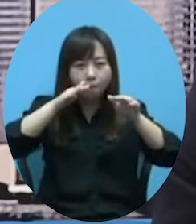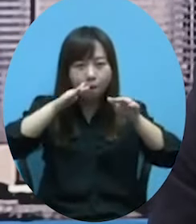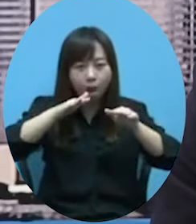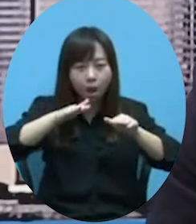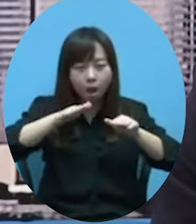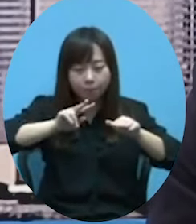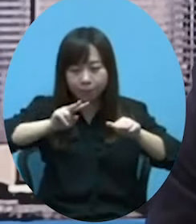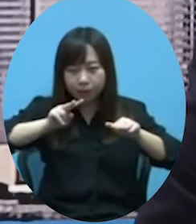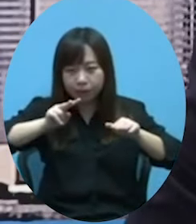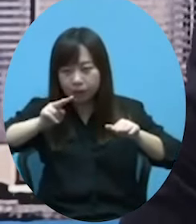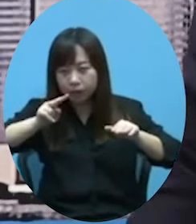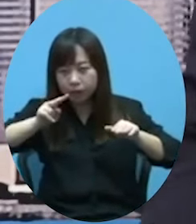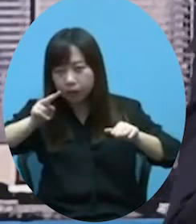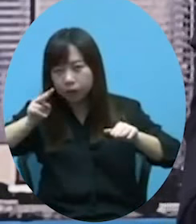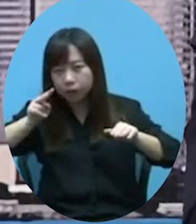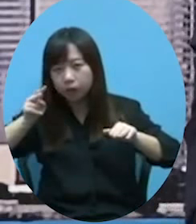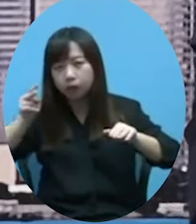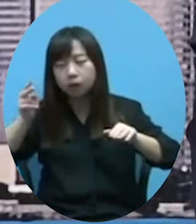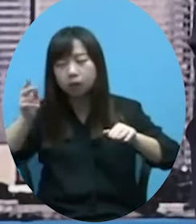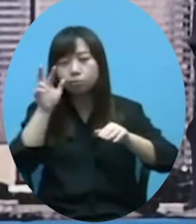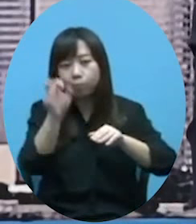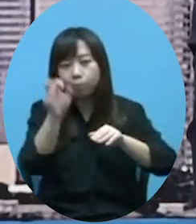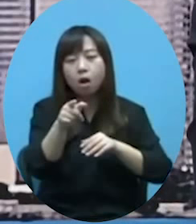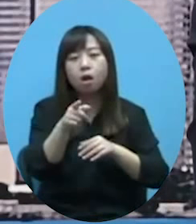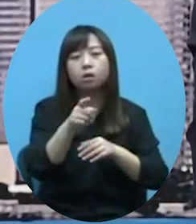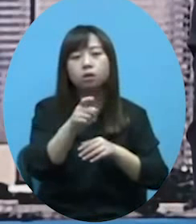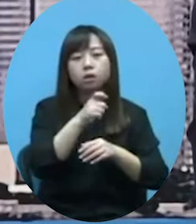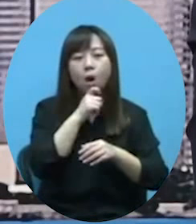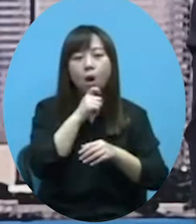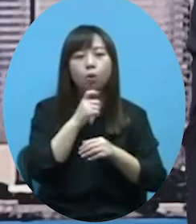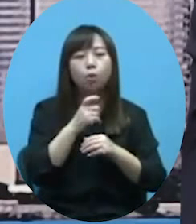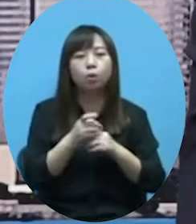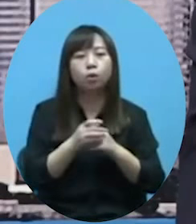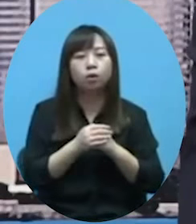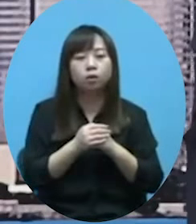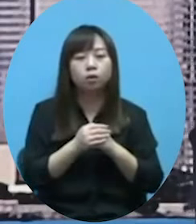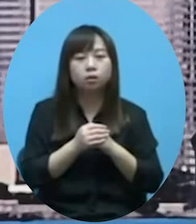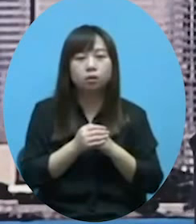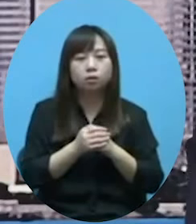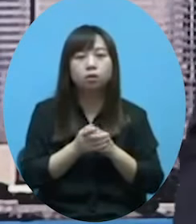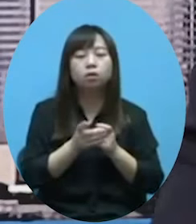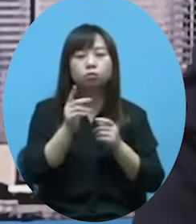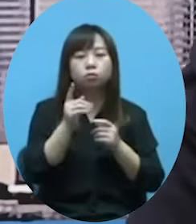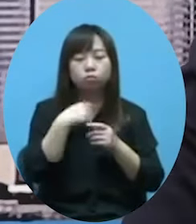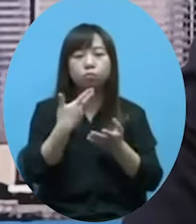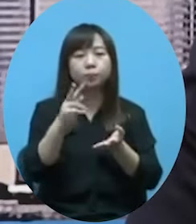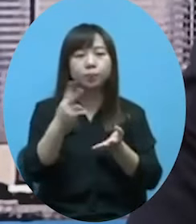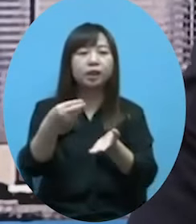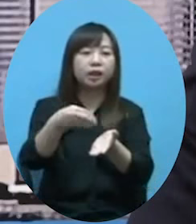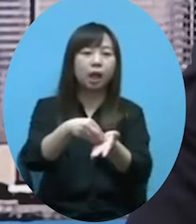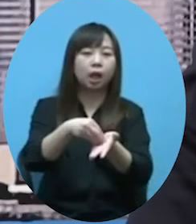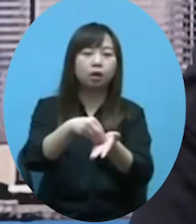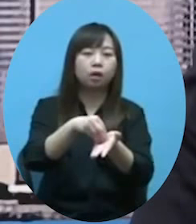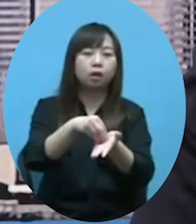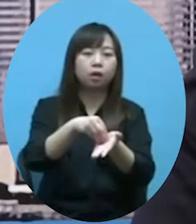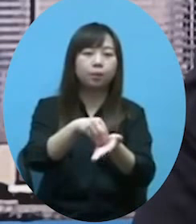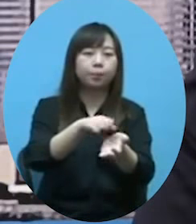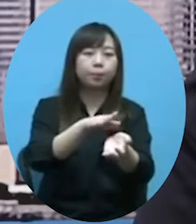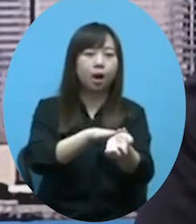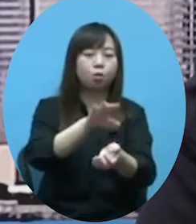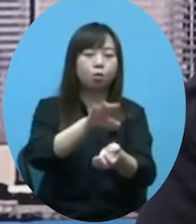顯示到陽性出來所以我們就推斷其實病